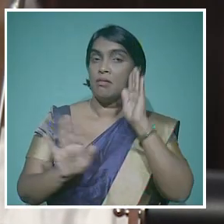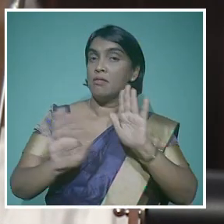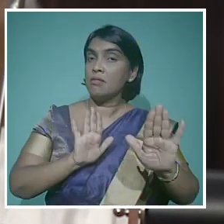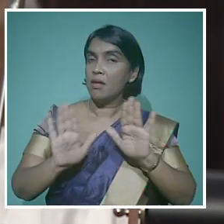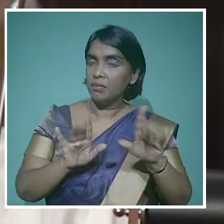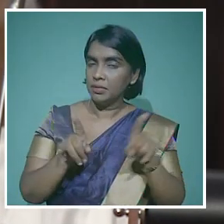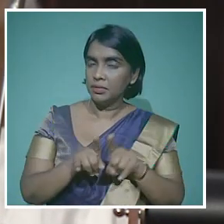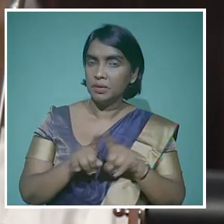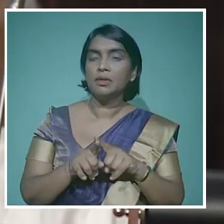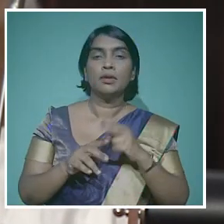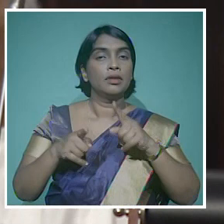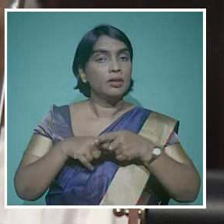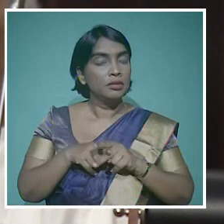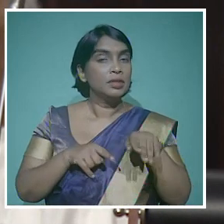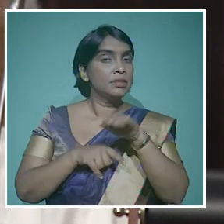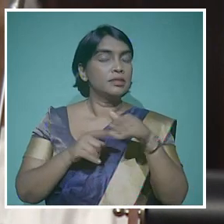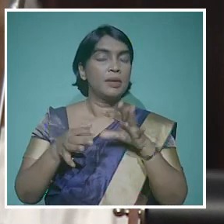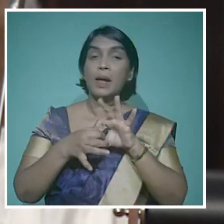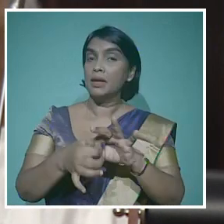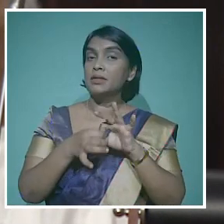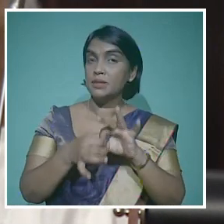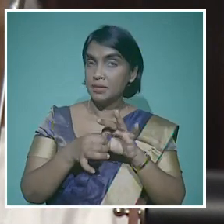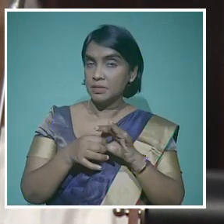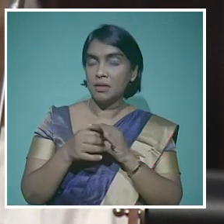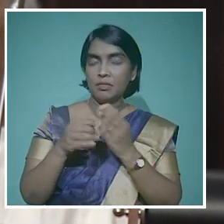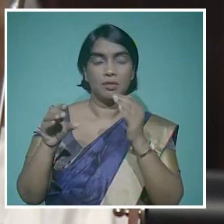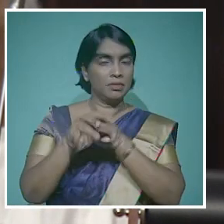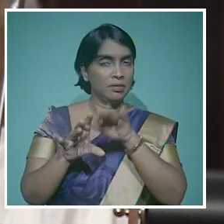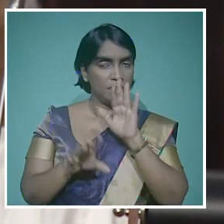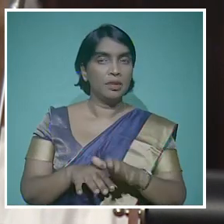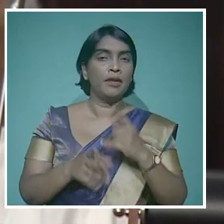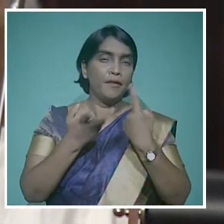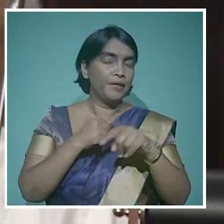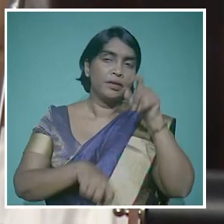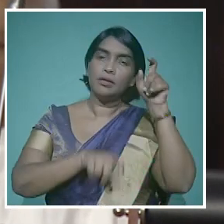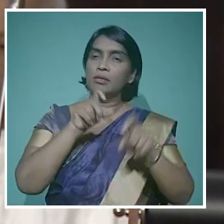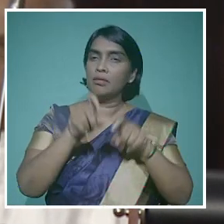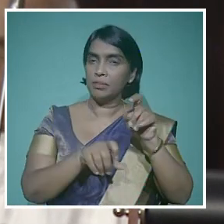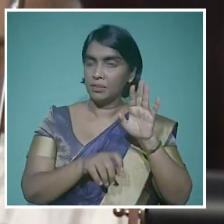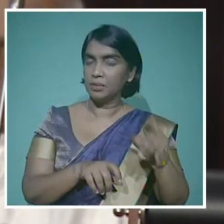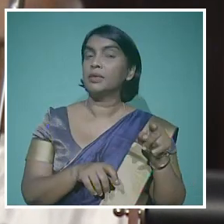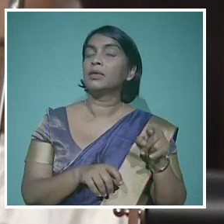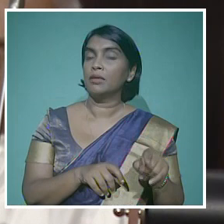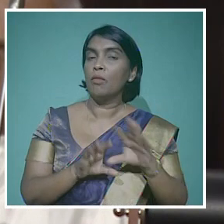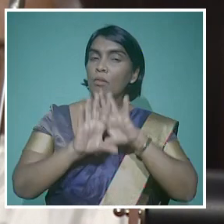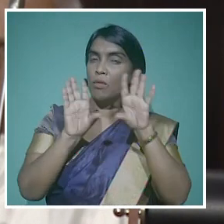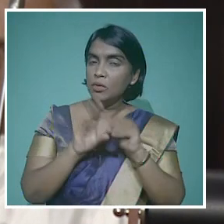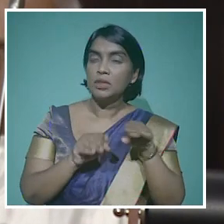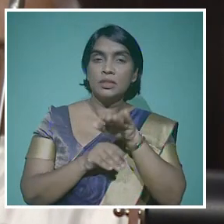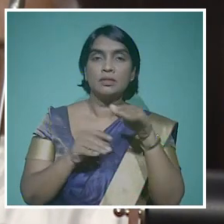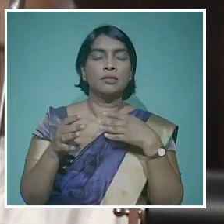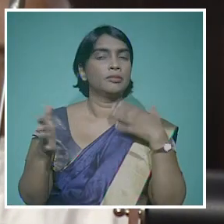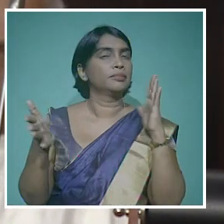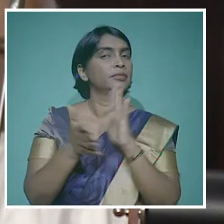මෙන්ම කාර්මික හා සමාජ සම්බන්ධතා පද්ධතියට එක්ව සිටින විවිධ පාර්ශ්වයන් අතර පොදු සමාජ